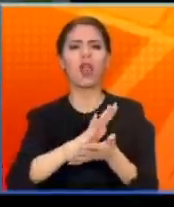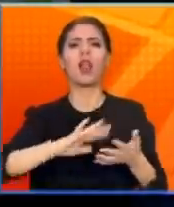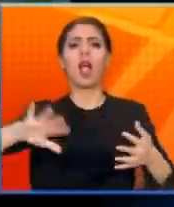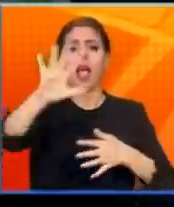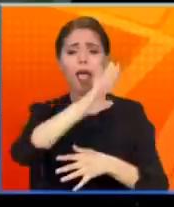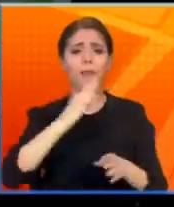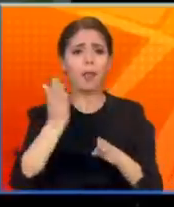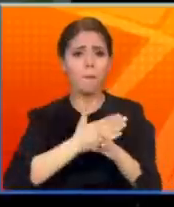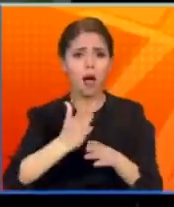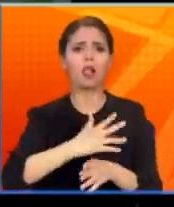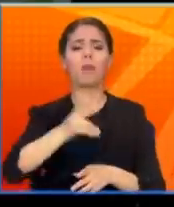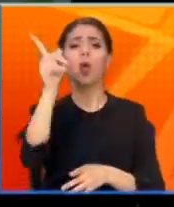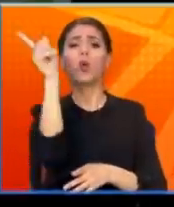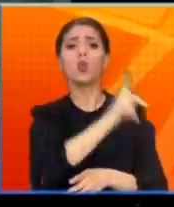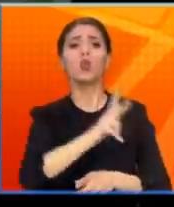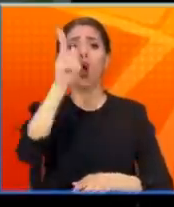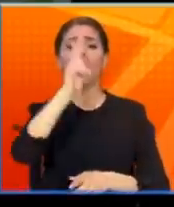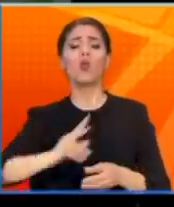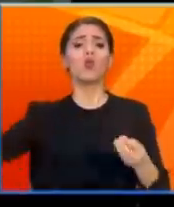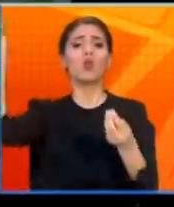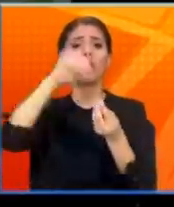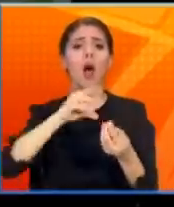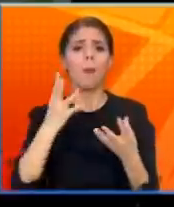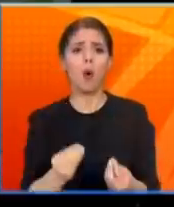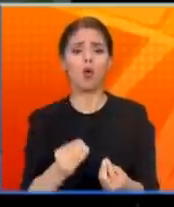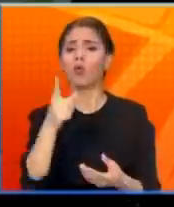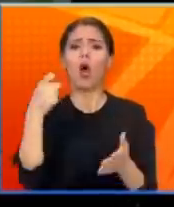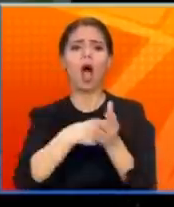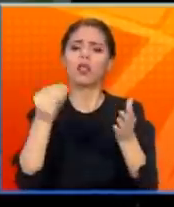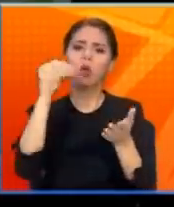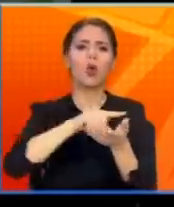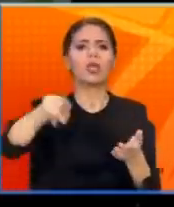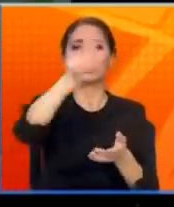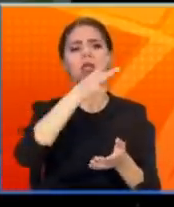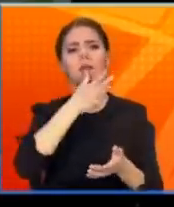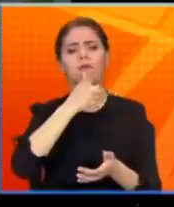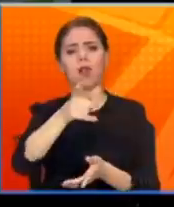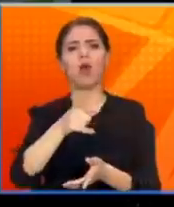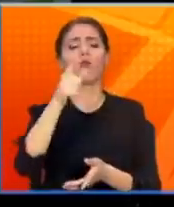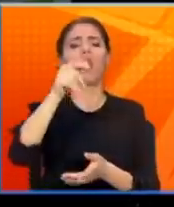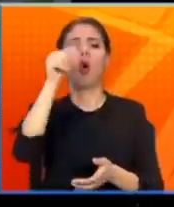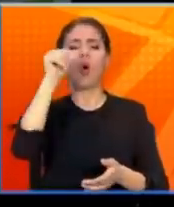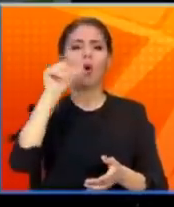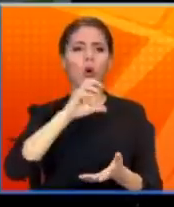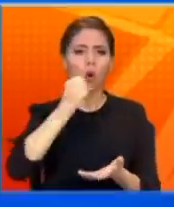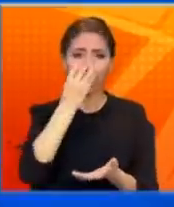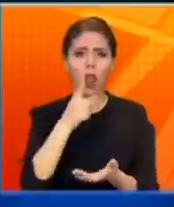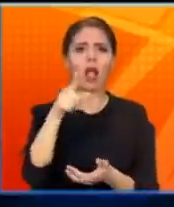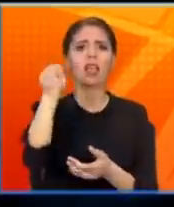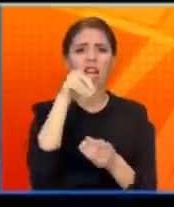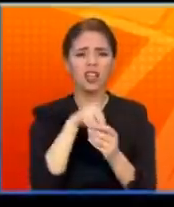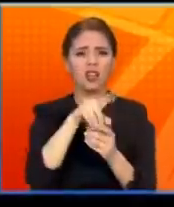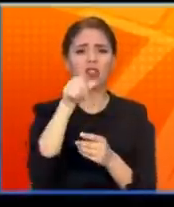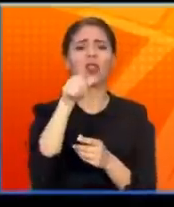malzeme %300 zamlandı. Bu ne demek? Adını siz koyun artık. Yine benzer bir oyunda Kolonya'da oldu. Çünkü Kolonya'nın da etkili